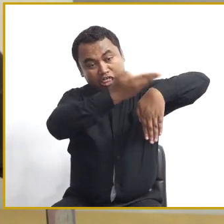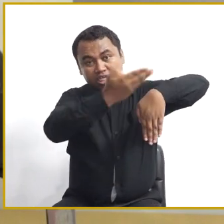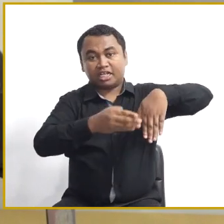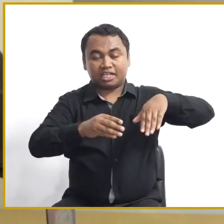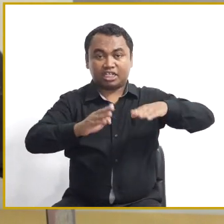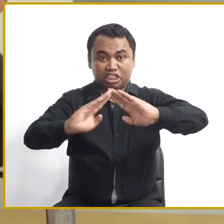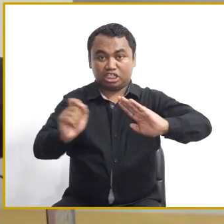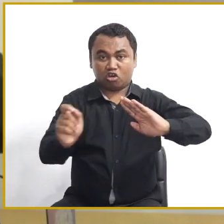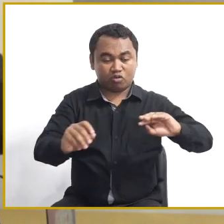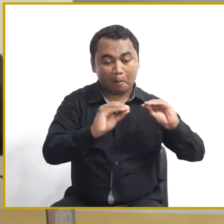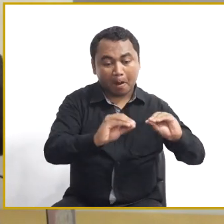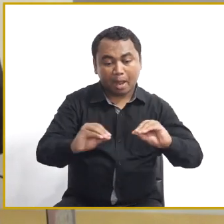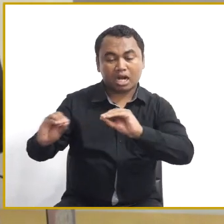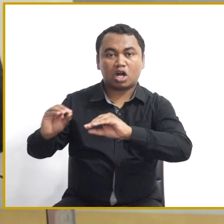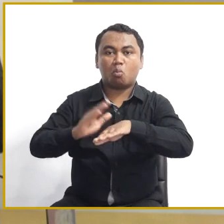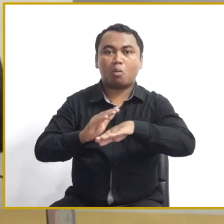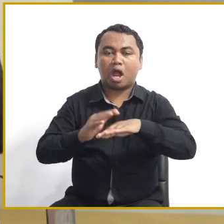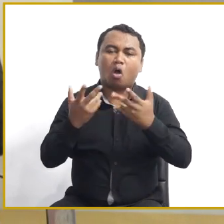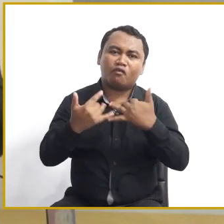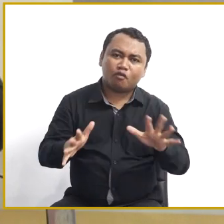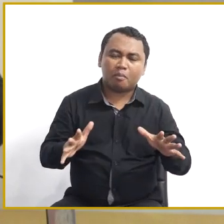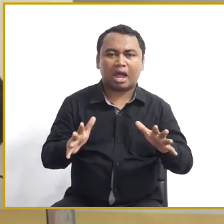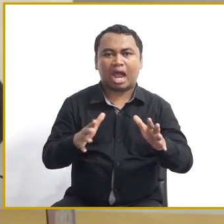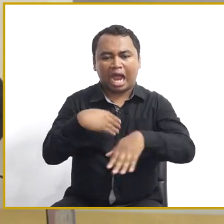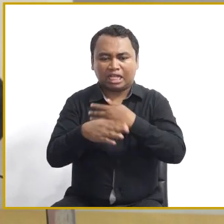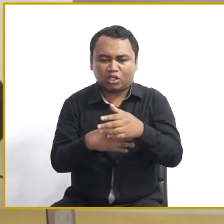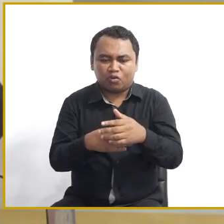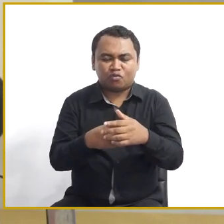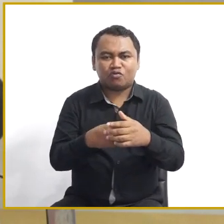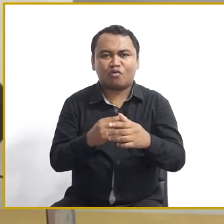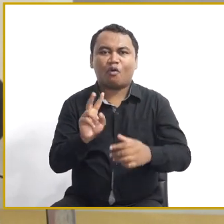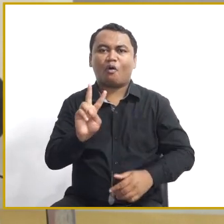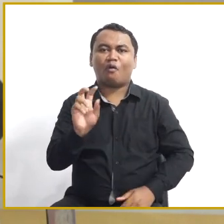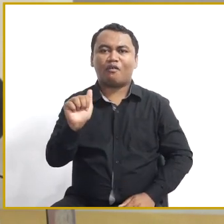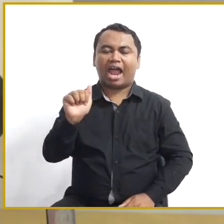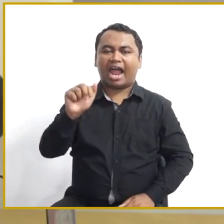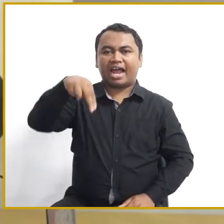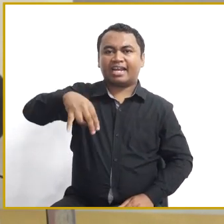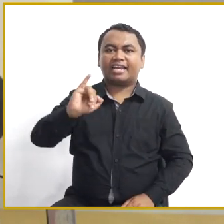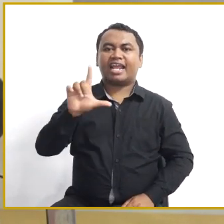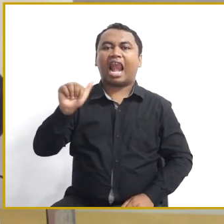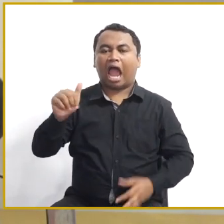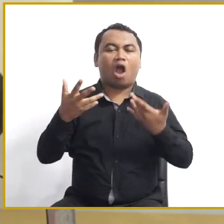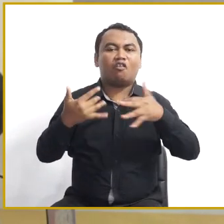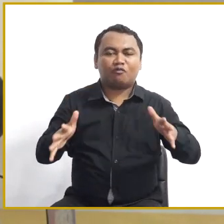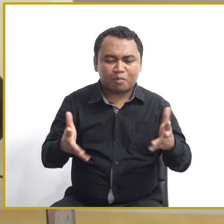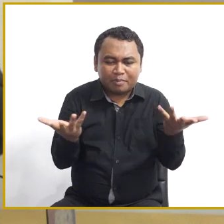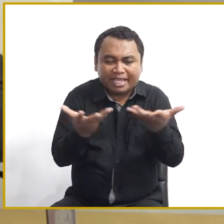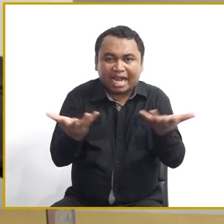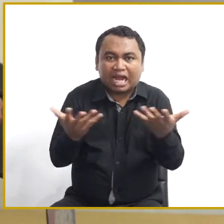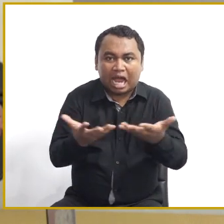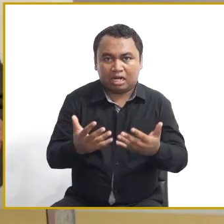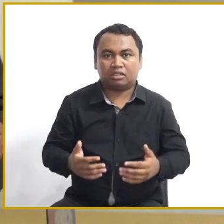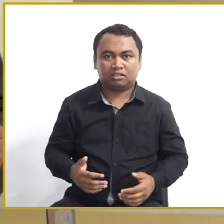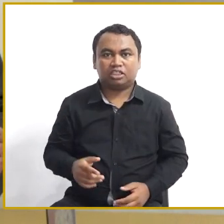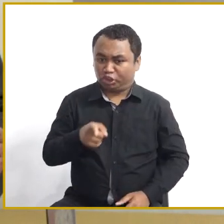nampianatra hoe ahoana ny fomba fampivadiana ny io vanilina io fa io nge tsy maintsy atao tanana tsirairay atao tanana tsirairay io fa tsy